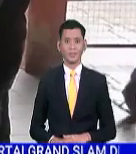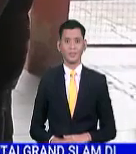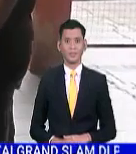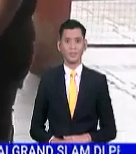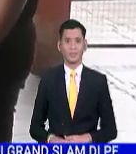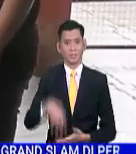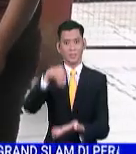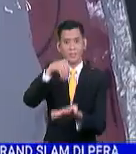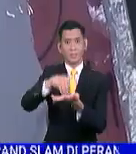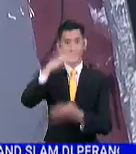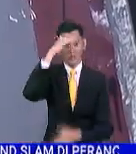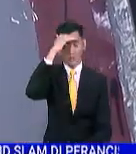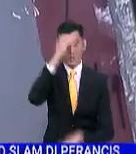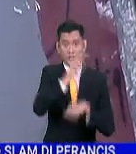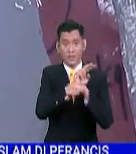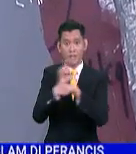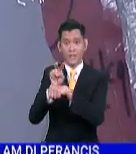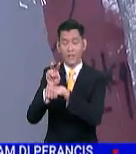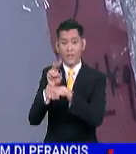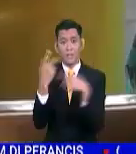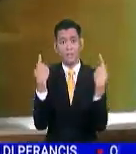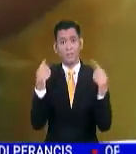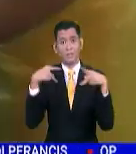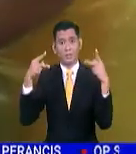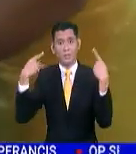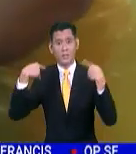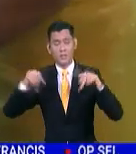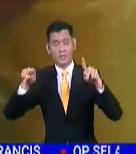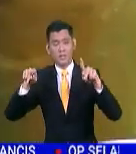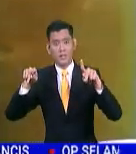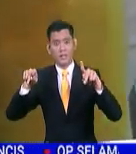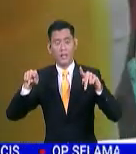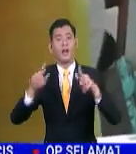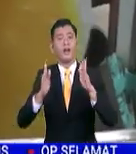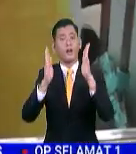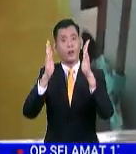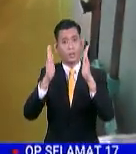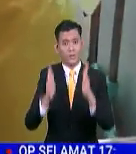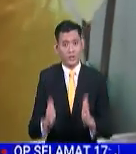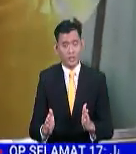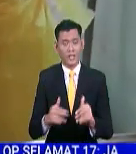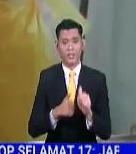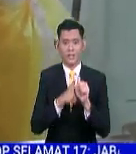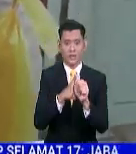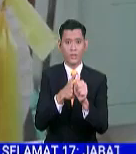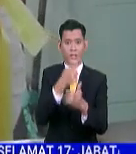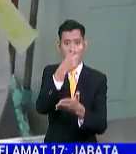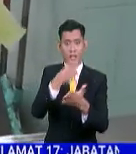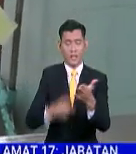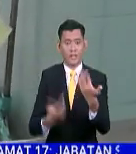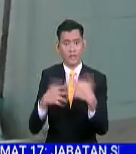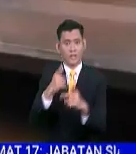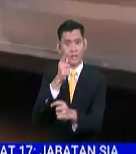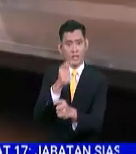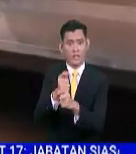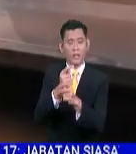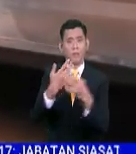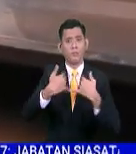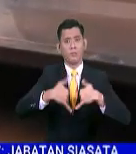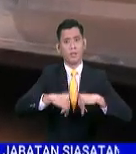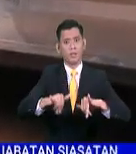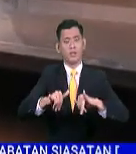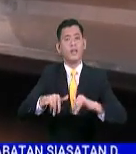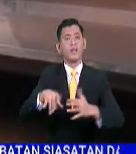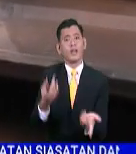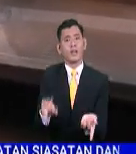Di Johor, tinjauan di beberapa pasar awam mendapati peniaga patuh kepada penetapan harga siling walaupun masih mengalami